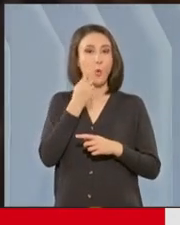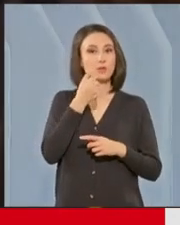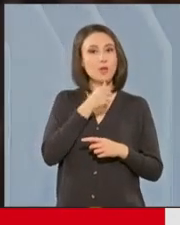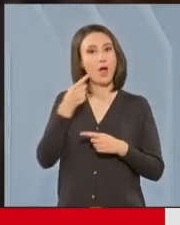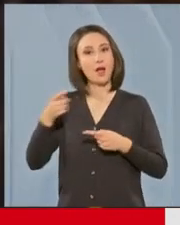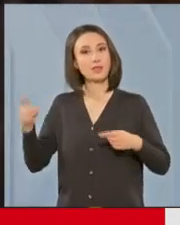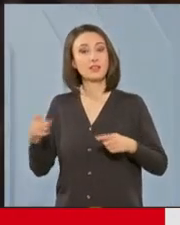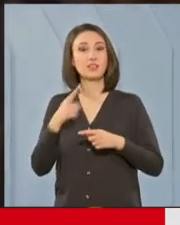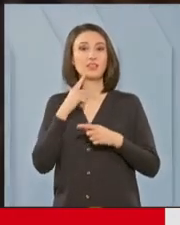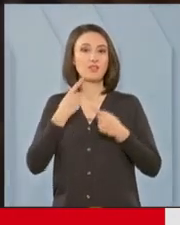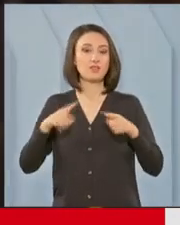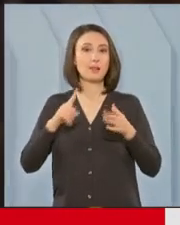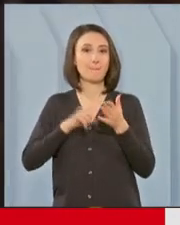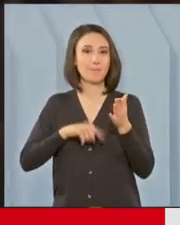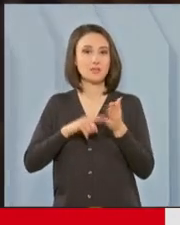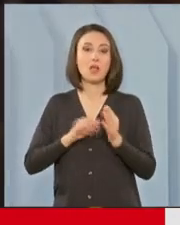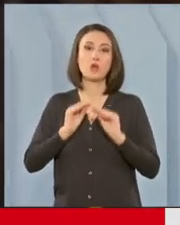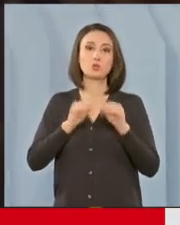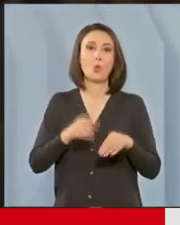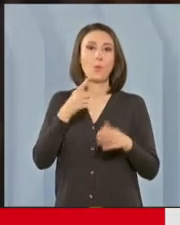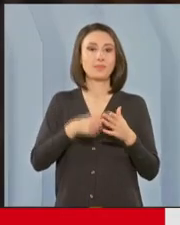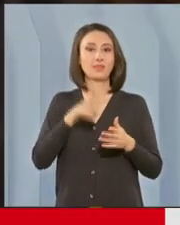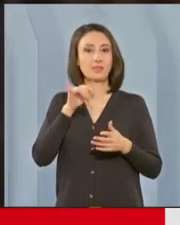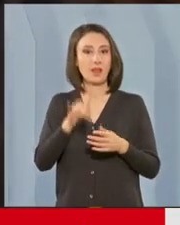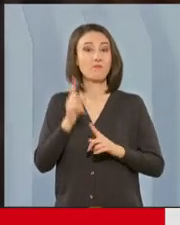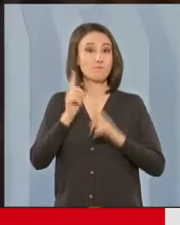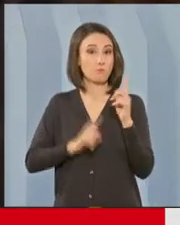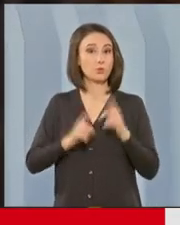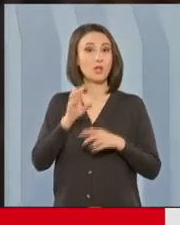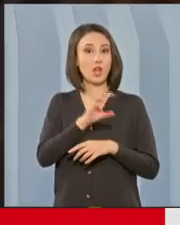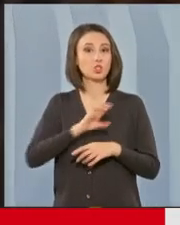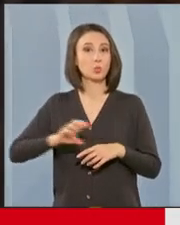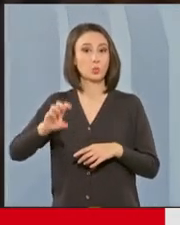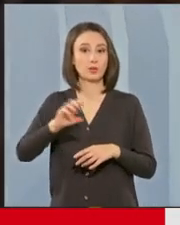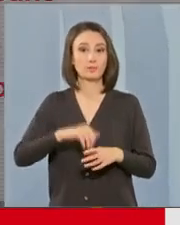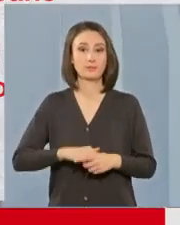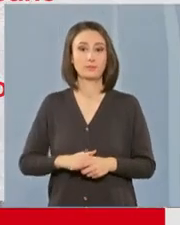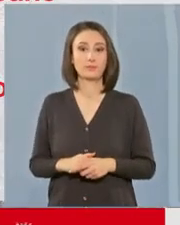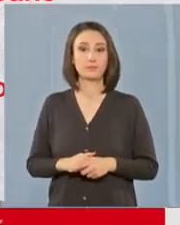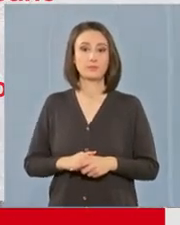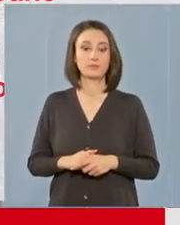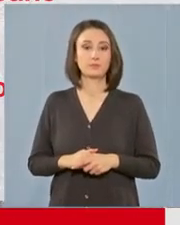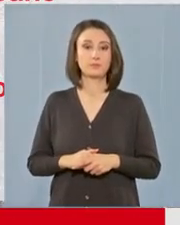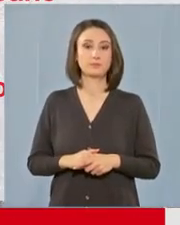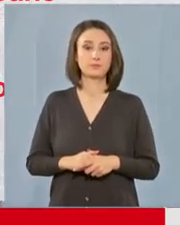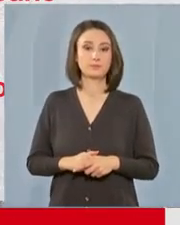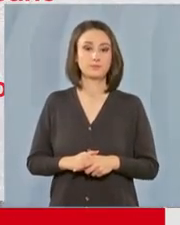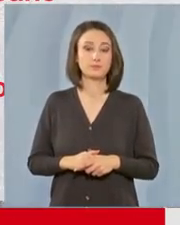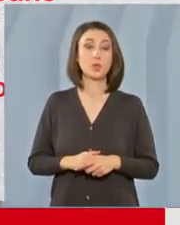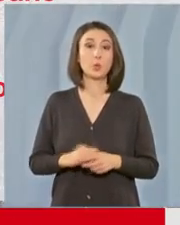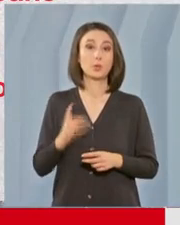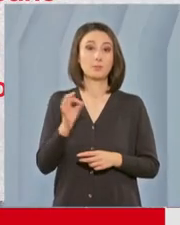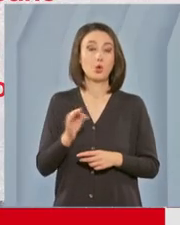iar diferențele pensiei medii ajung la peste 1000 RON În funcție de regiunile țării 1